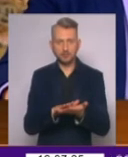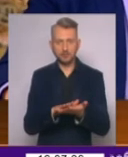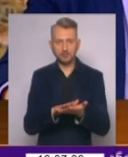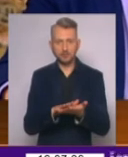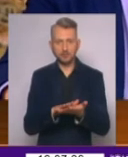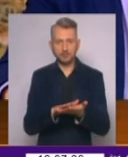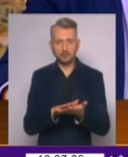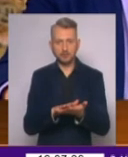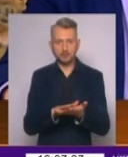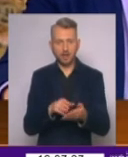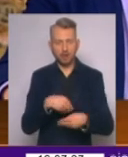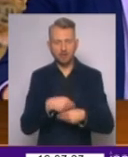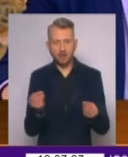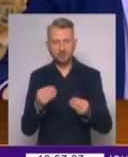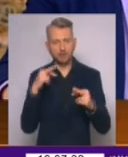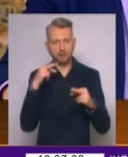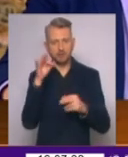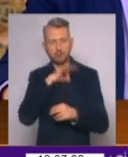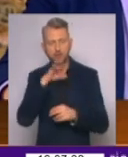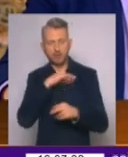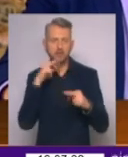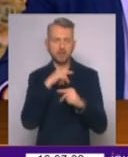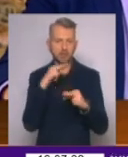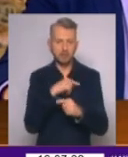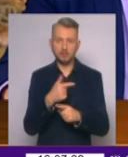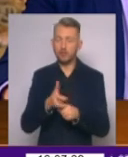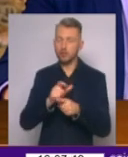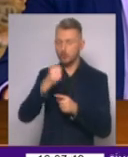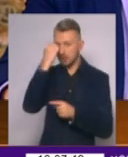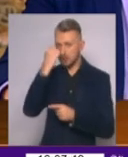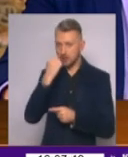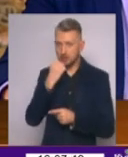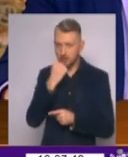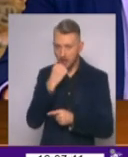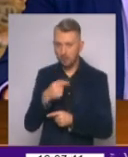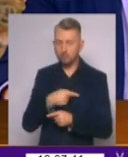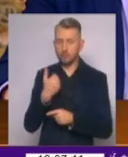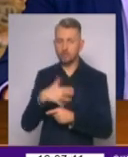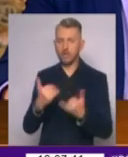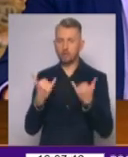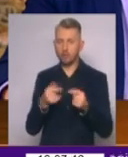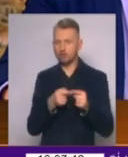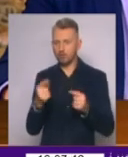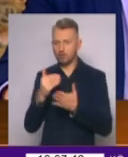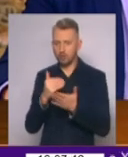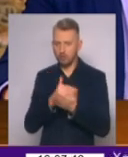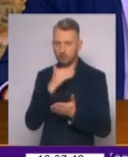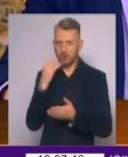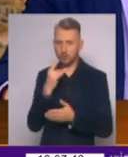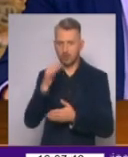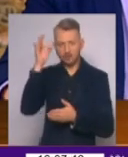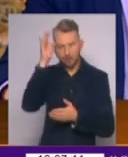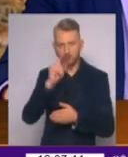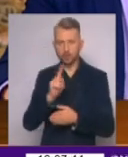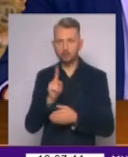дача таблеток? Так, почули, почули. Дуже дякуємо. Дякуємо. Ми вже сьогодні впродовж ефіру неодноразово згадували про те,